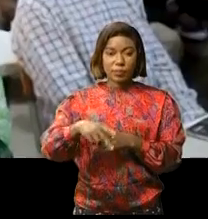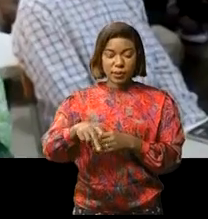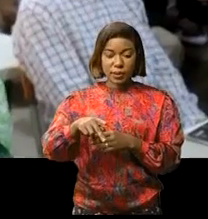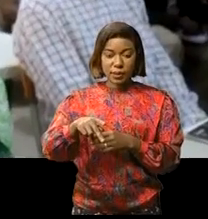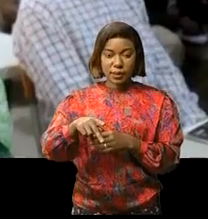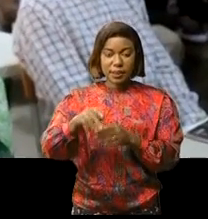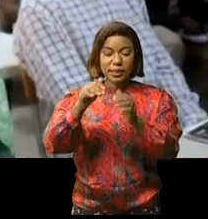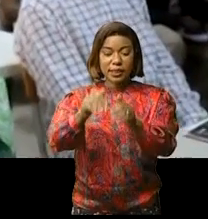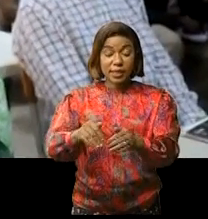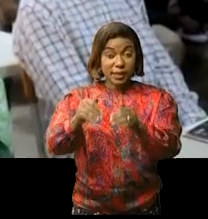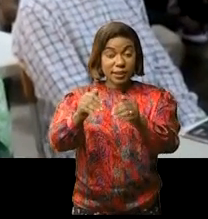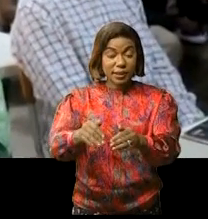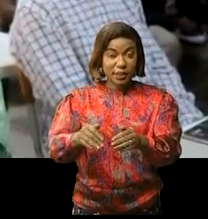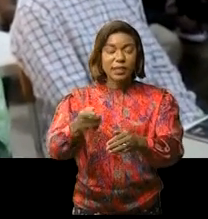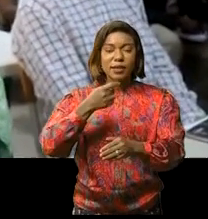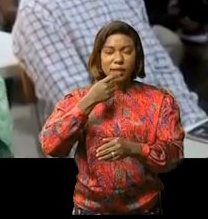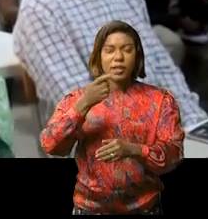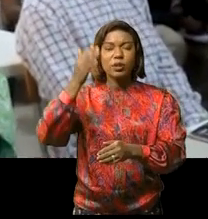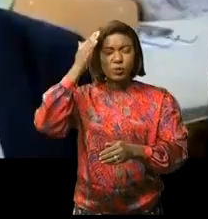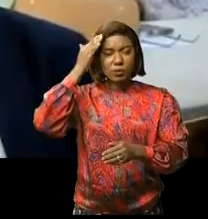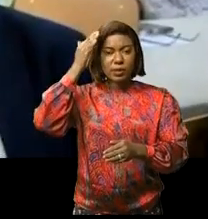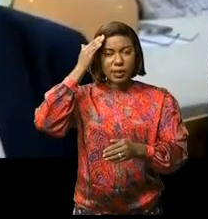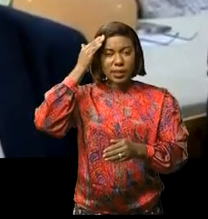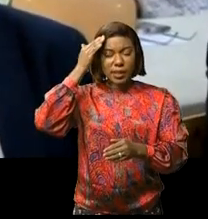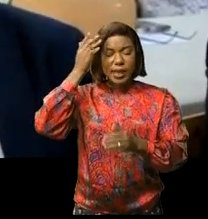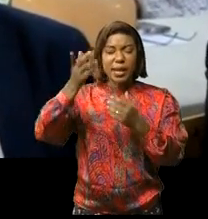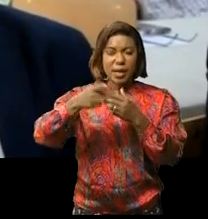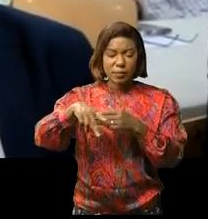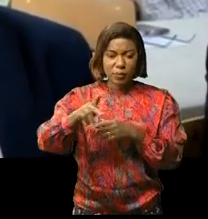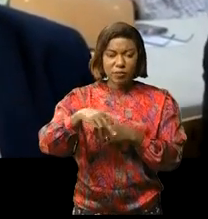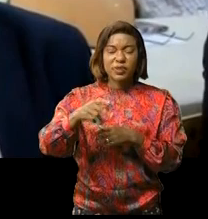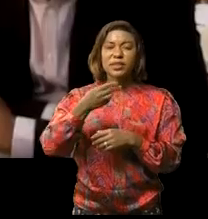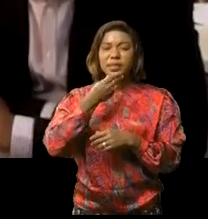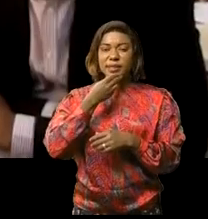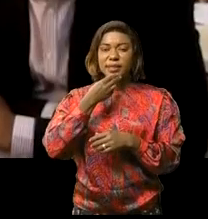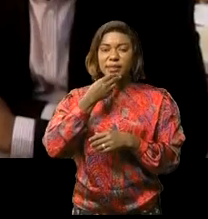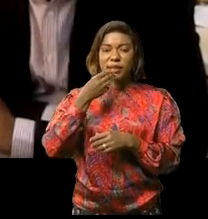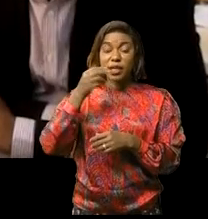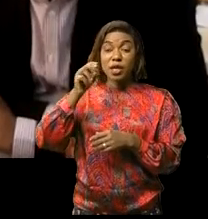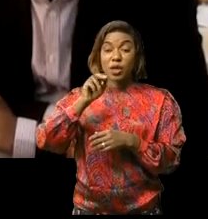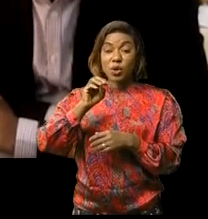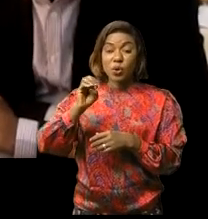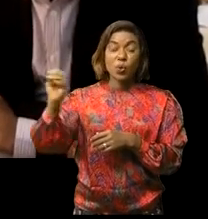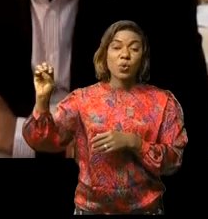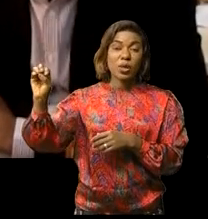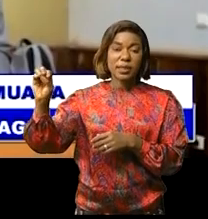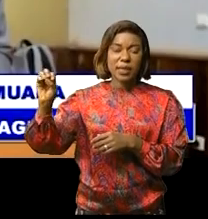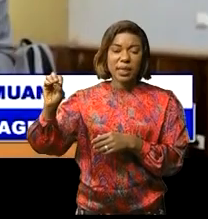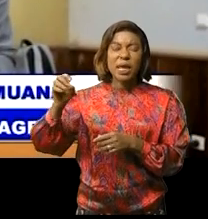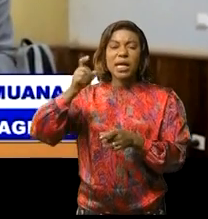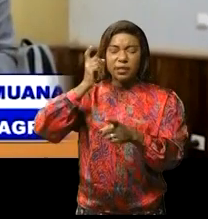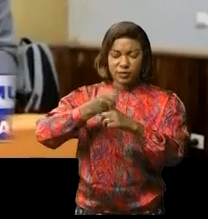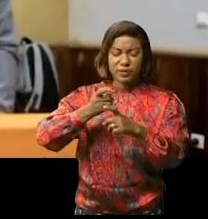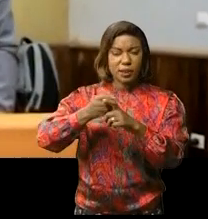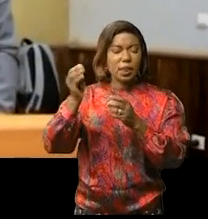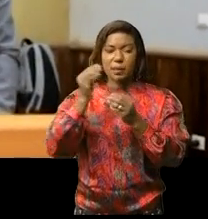Muana, reconnaît que la province du Kasaï oriental connaît ces dernières années une insécurité alimentaire.